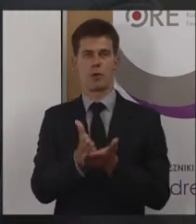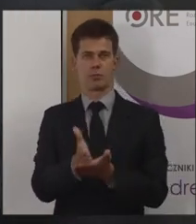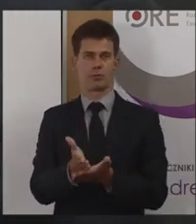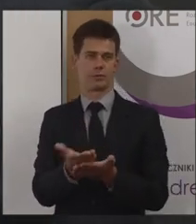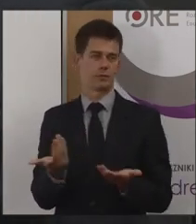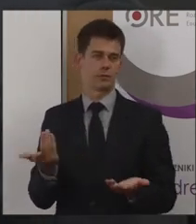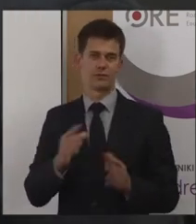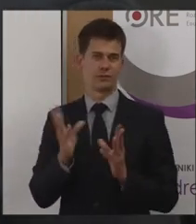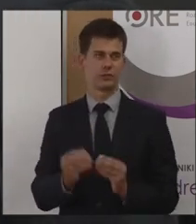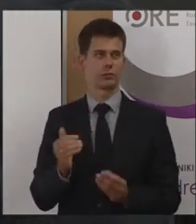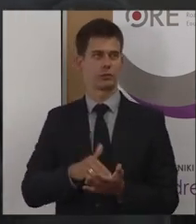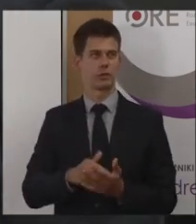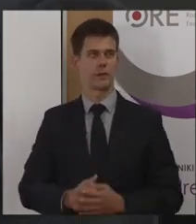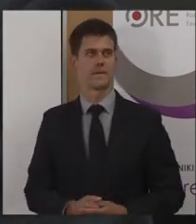może